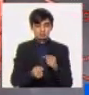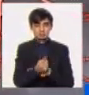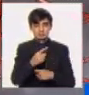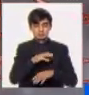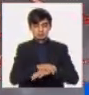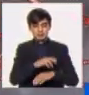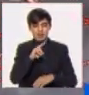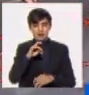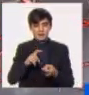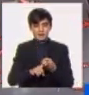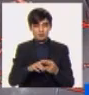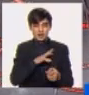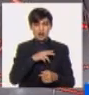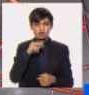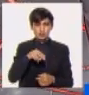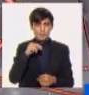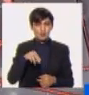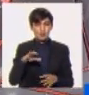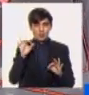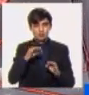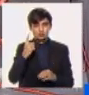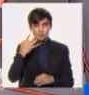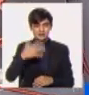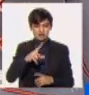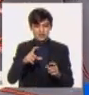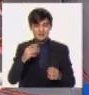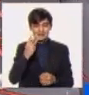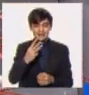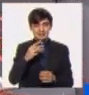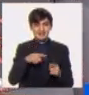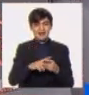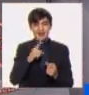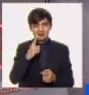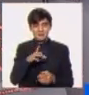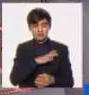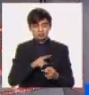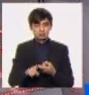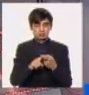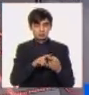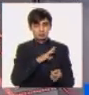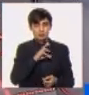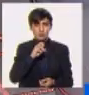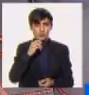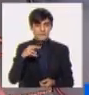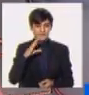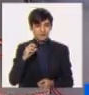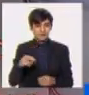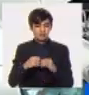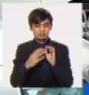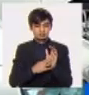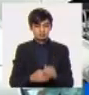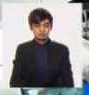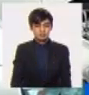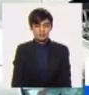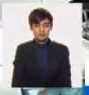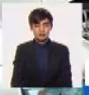Кейін төтенше жағдай үшін жұмылдырылған 150 курсанттың 3-тен 1-іне COVID жұққаны анықталды.